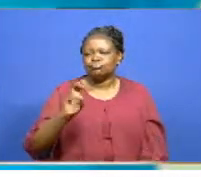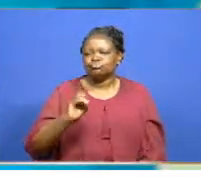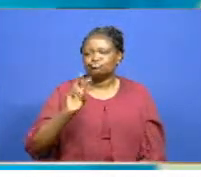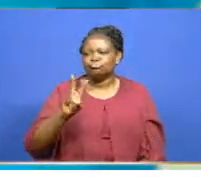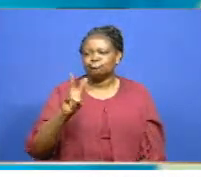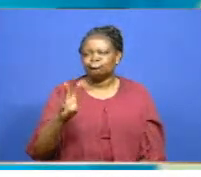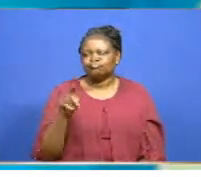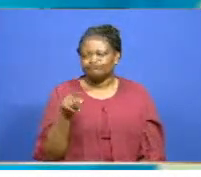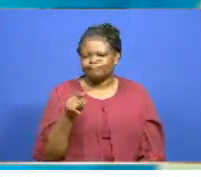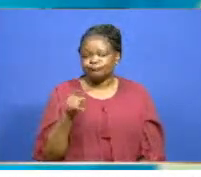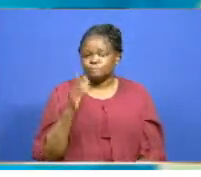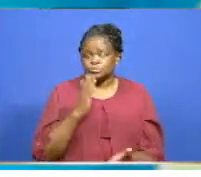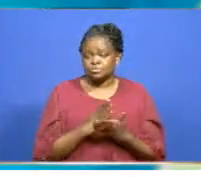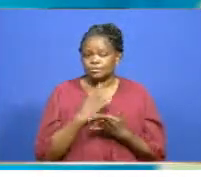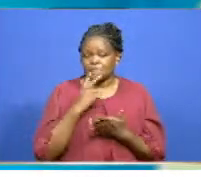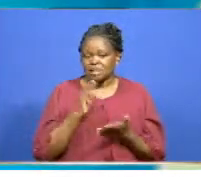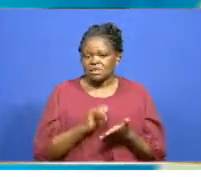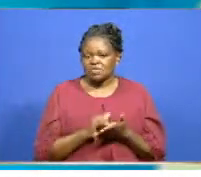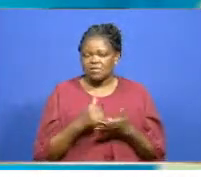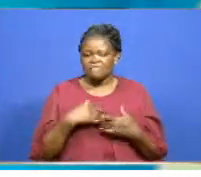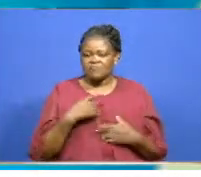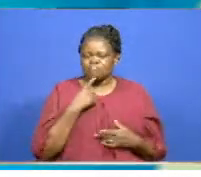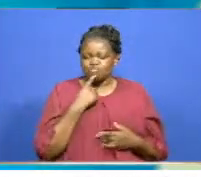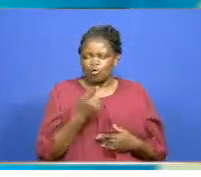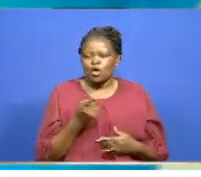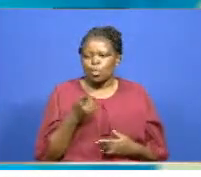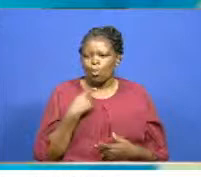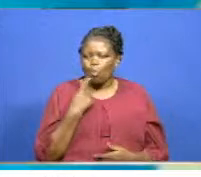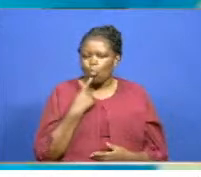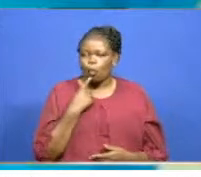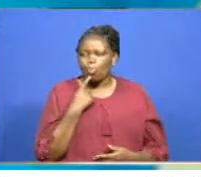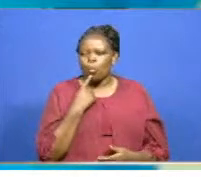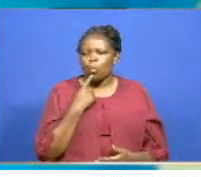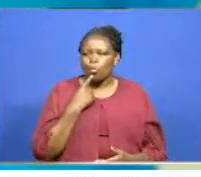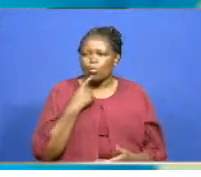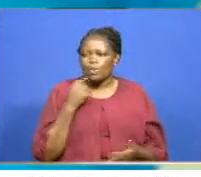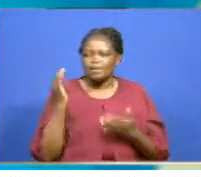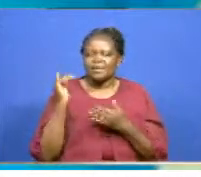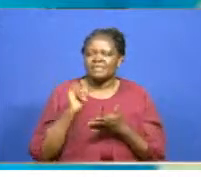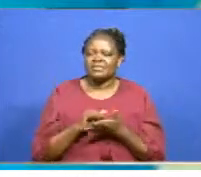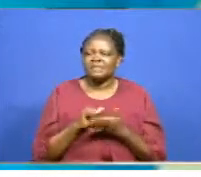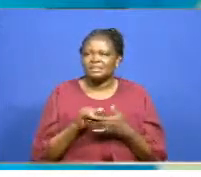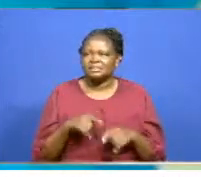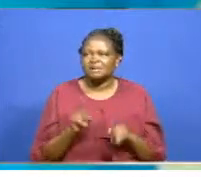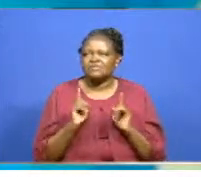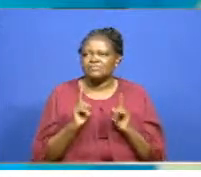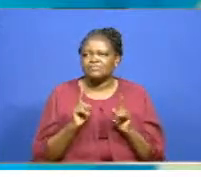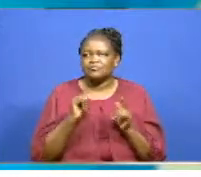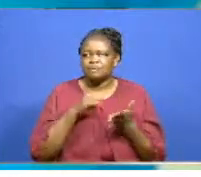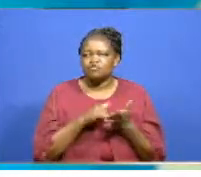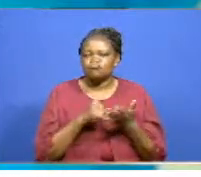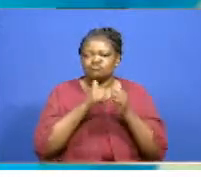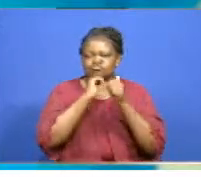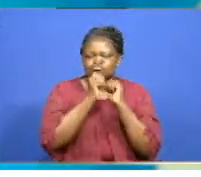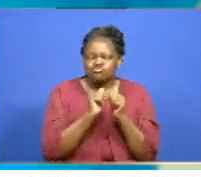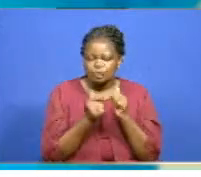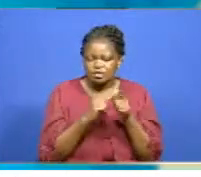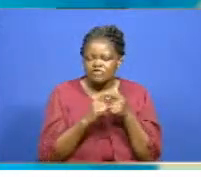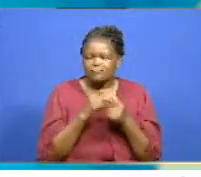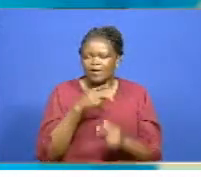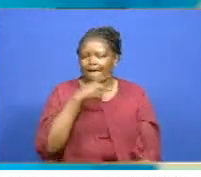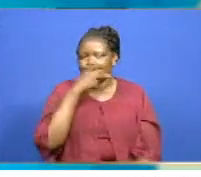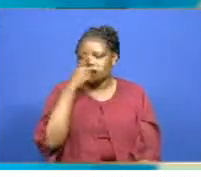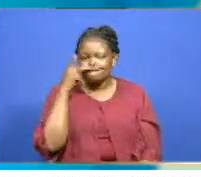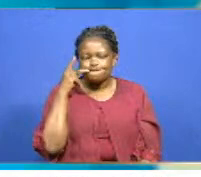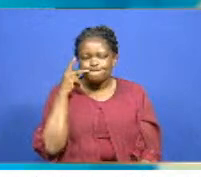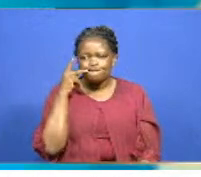Nanasi, umeona kwamba kumekuwa na Gideon Moi ambaye inakisiwa huenda akawa katika kinyang'anyiro. Tumemwona Kalonzo Musyoka ambaye